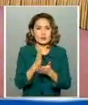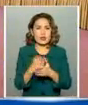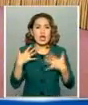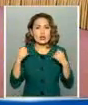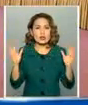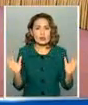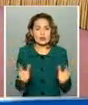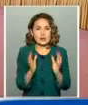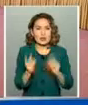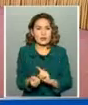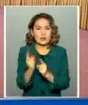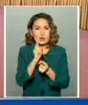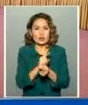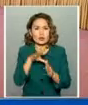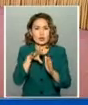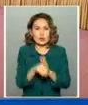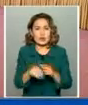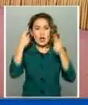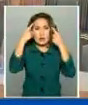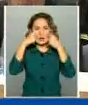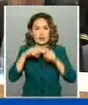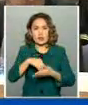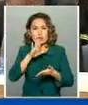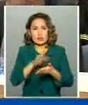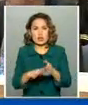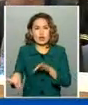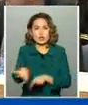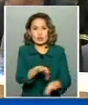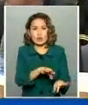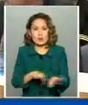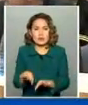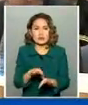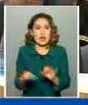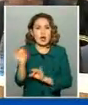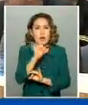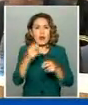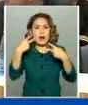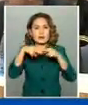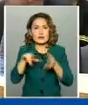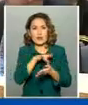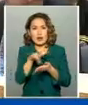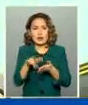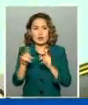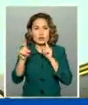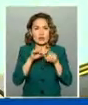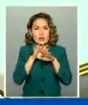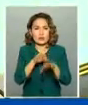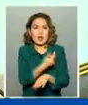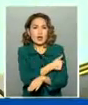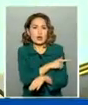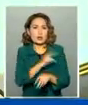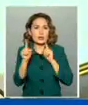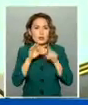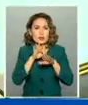қажет. Денсаулық сақтау саласында реформалар жүргізу және технологиялар беру жобасын талқылау үшін бүгін Астанада бас қосқан сарапшылар осындай тоқтамға